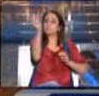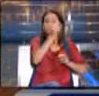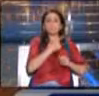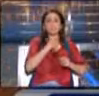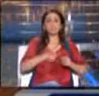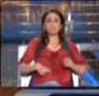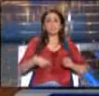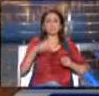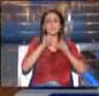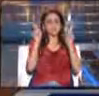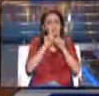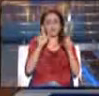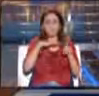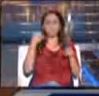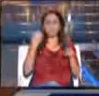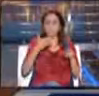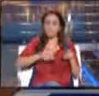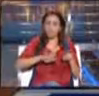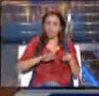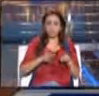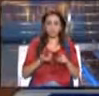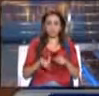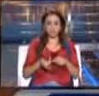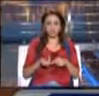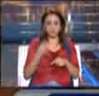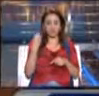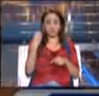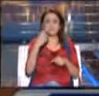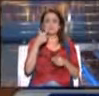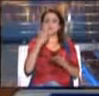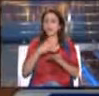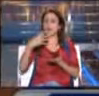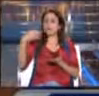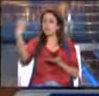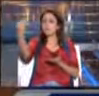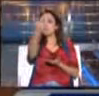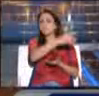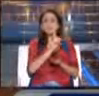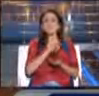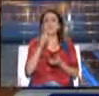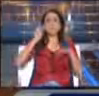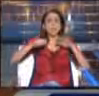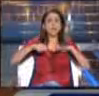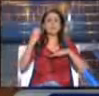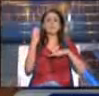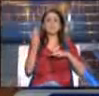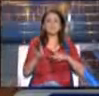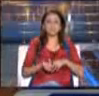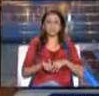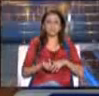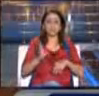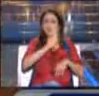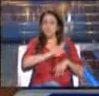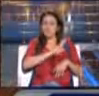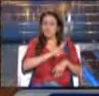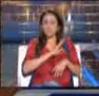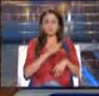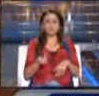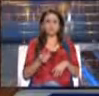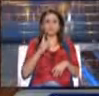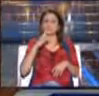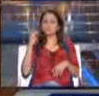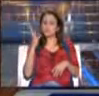في التحرير او في كل ميادين مصر لسه محدش اخذ حقه. فالقصد على ايه؟ ان سواء كان بقى في قوات مسلحه او غير قوات مسلحه او من